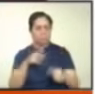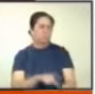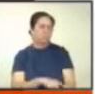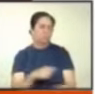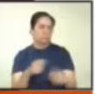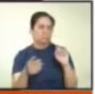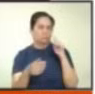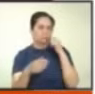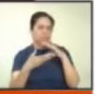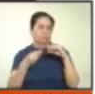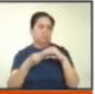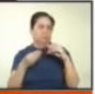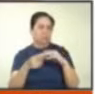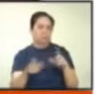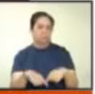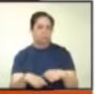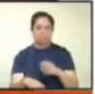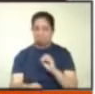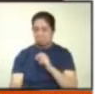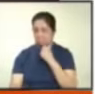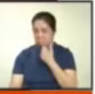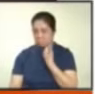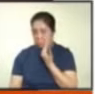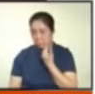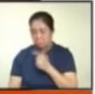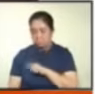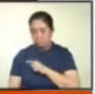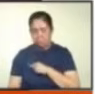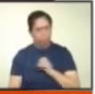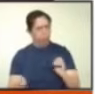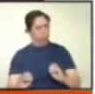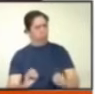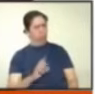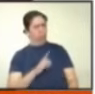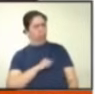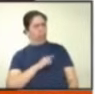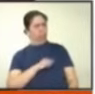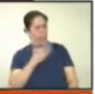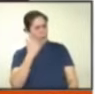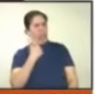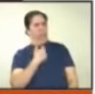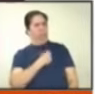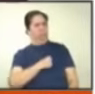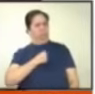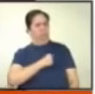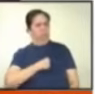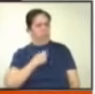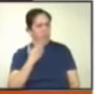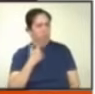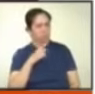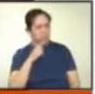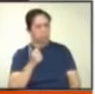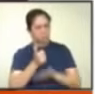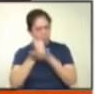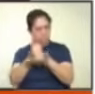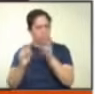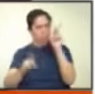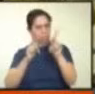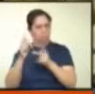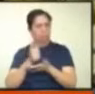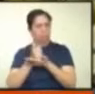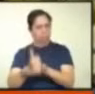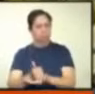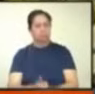masyado. Malaking pagsisisi sa ginawa niya? Dahil hindi ko pinagsisihan yan, bakit ko pagsisihan? Na nakatulong ako sa maraming